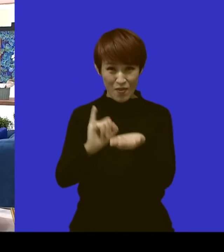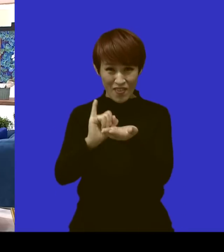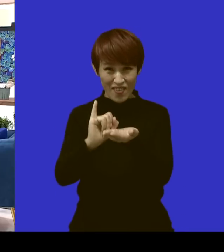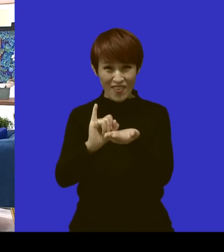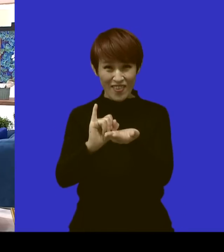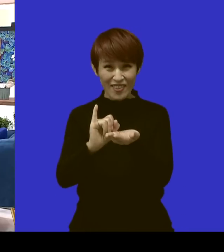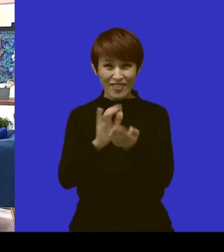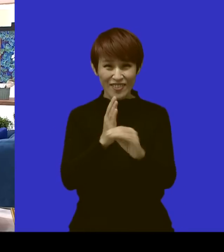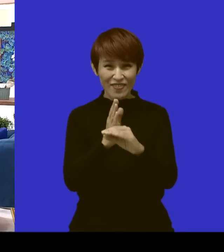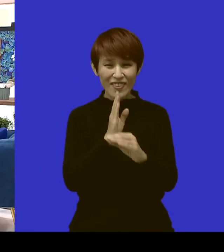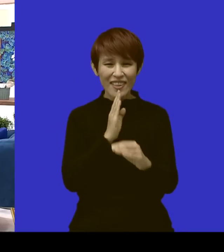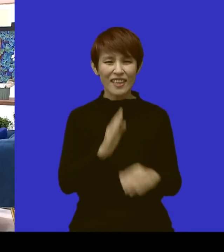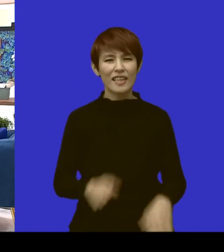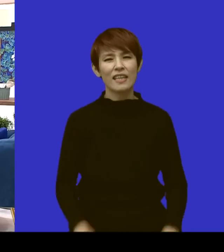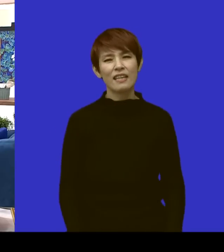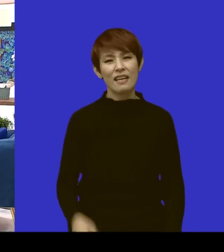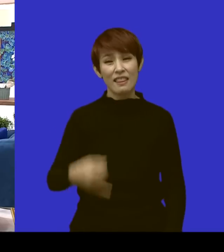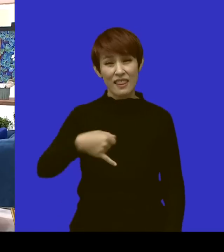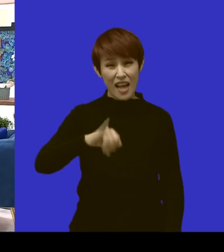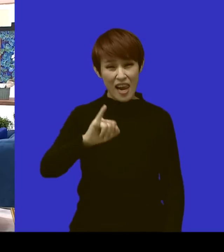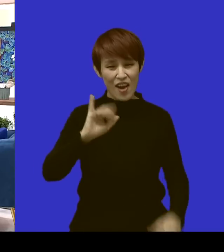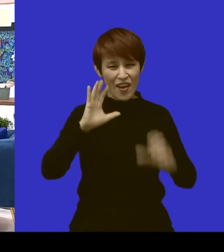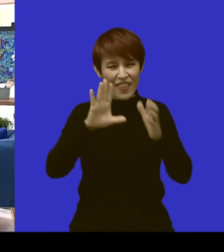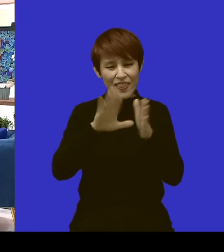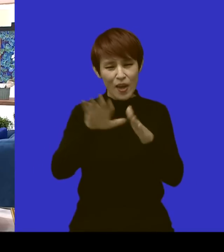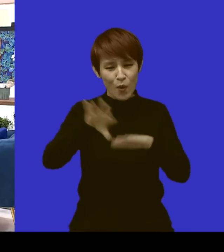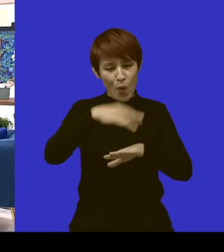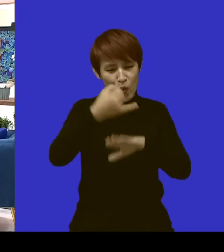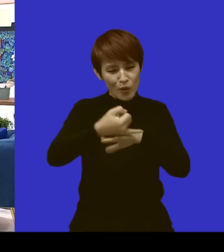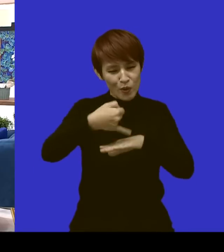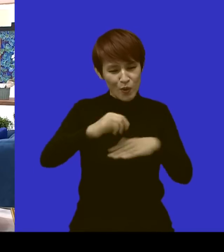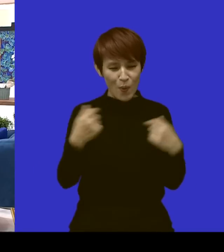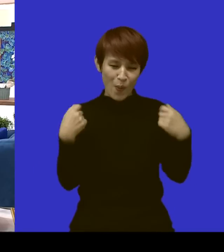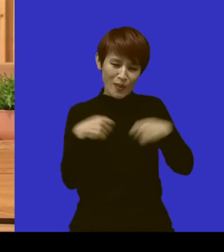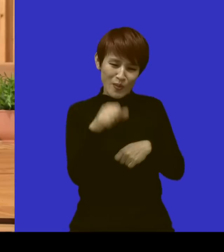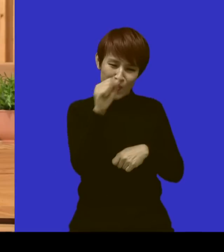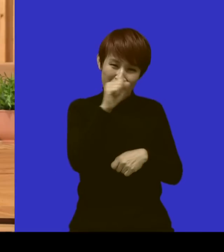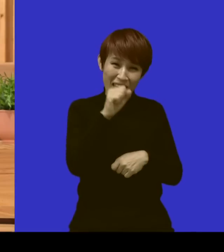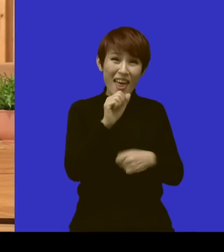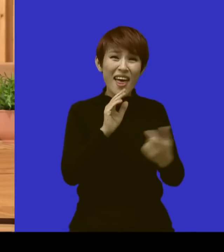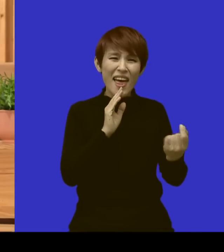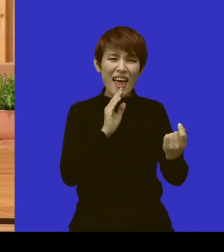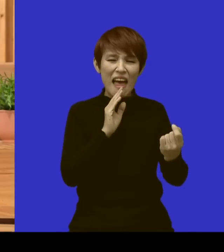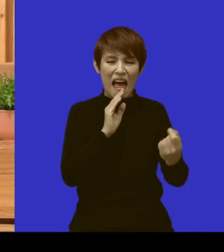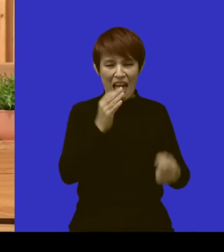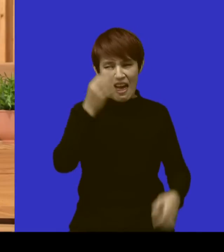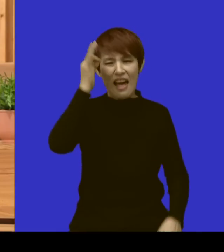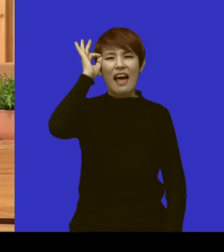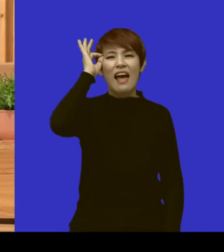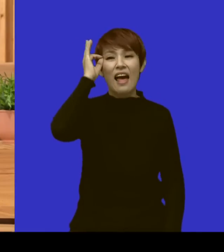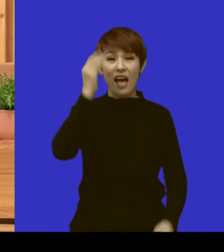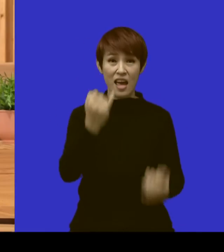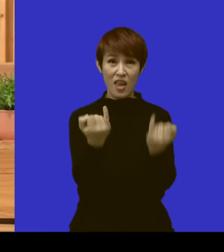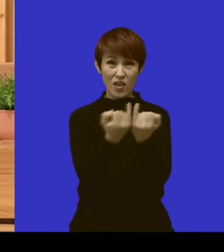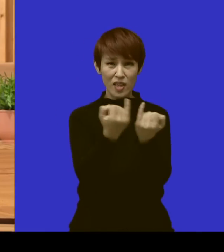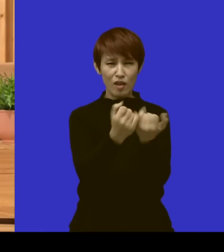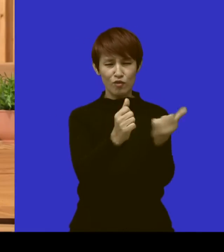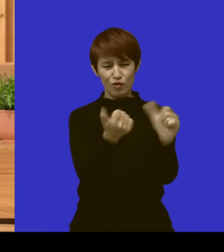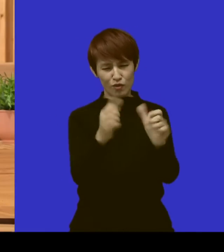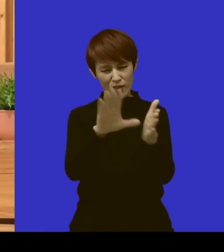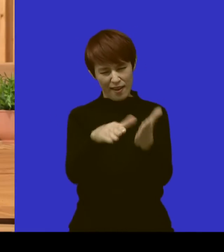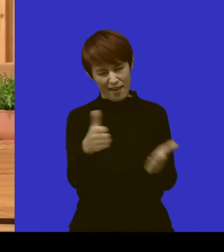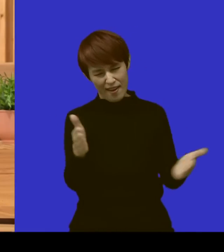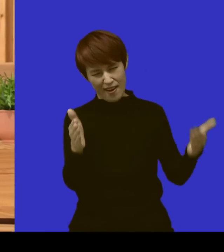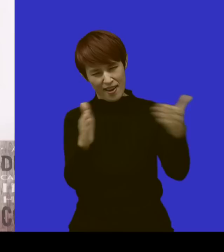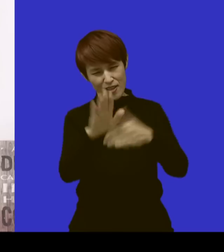딸 셋을 키워보니까요. 네. 딸들이 어릴 때 늘 공주 옷 좋아하고 공주 좋아하잖아요. 네. 그래서 그때 저는 알았어요. 여자는 죽는 그